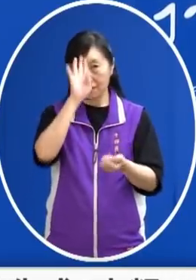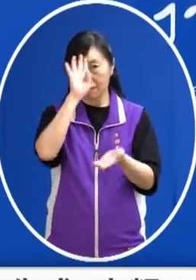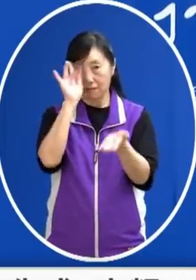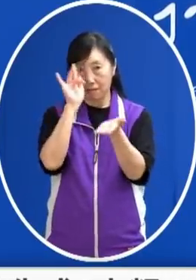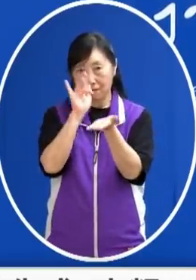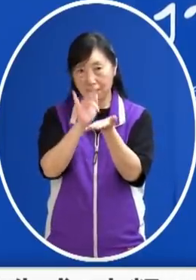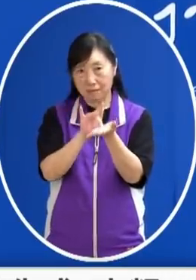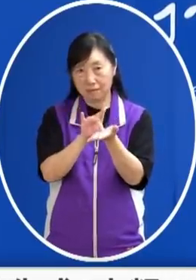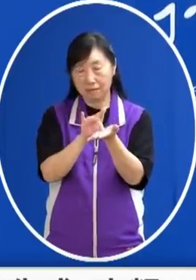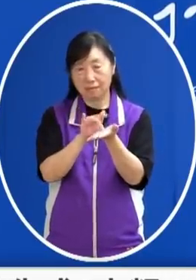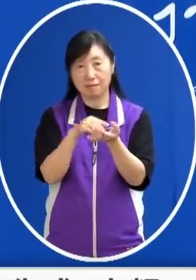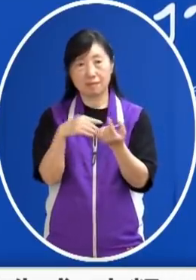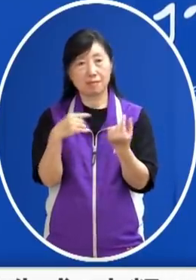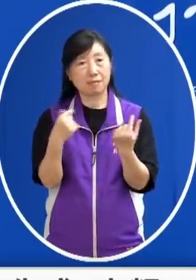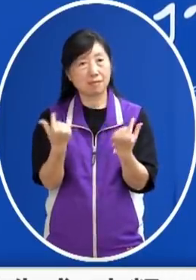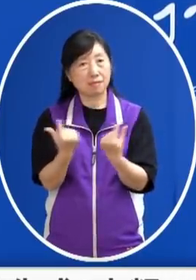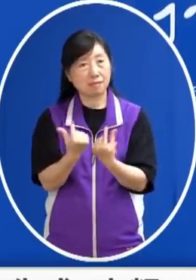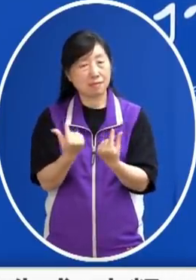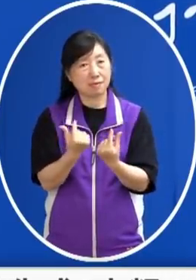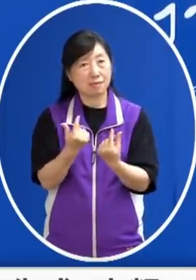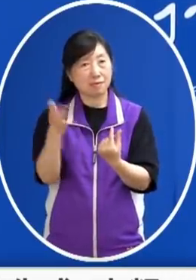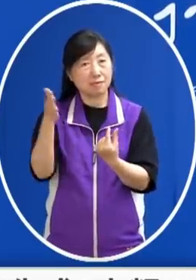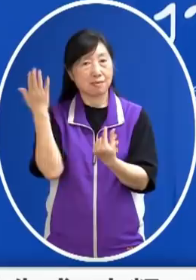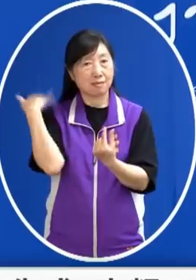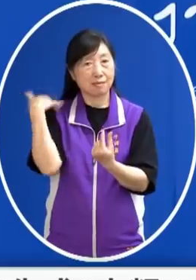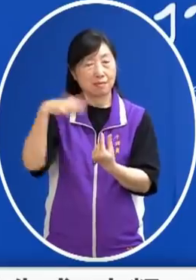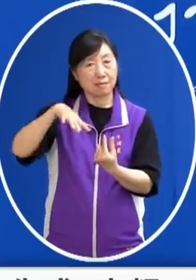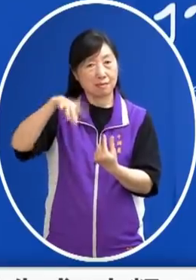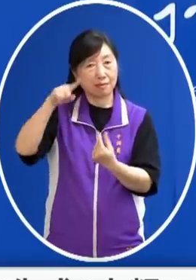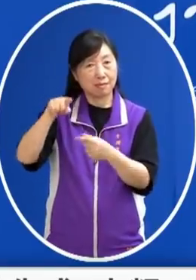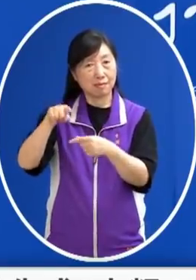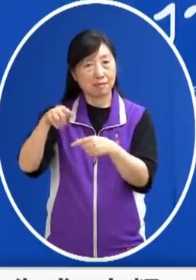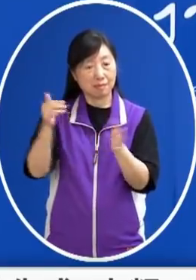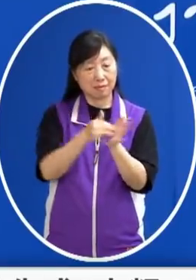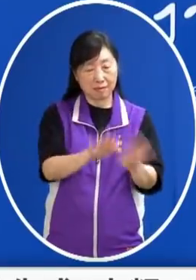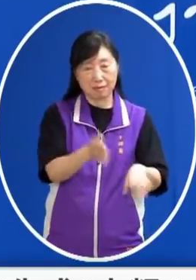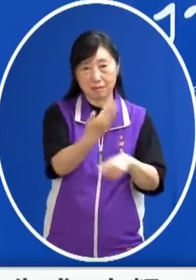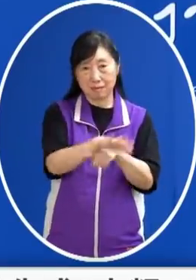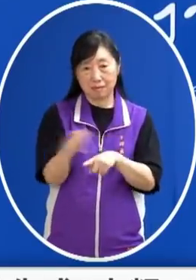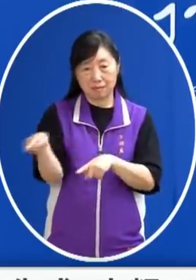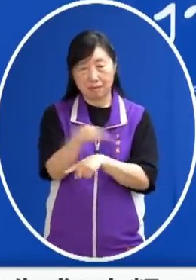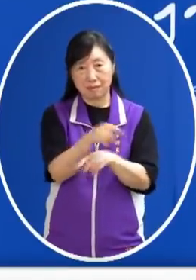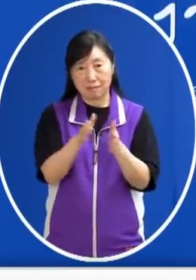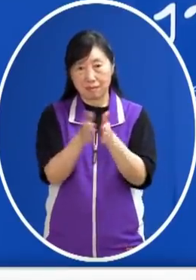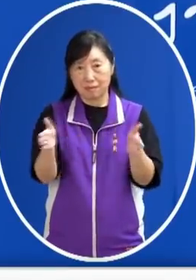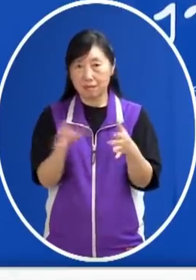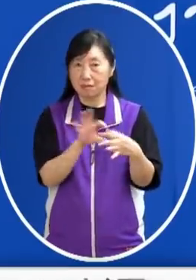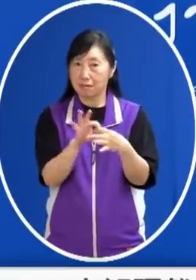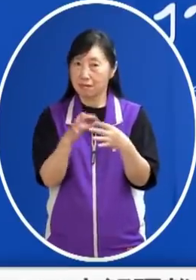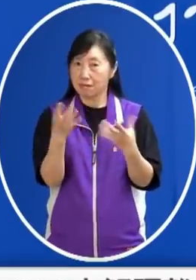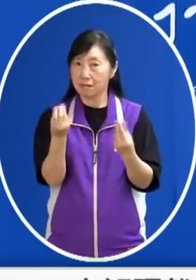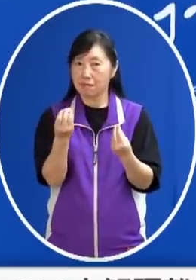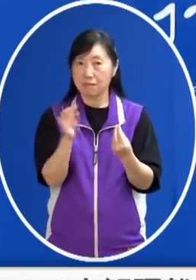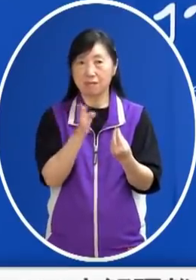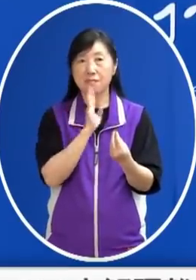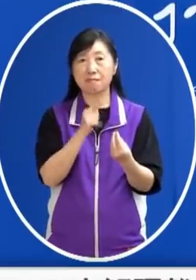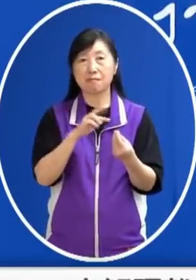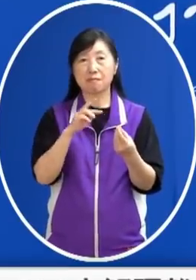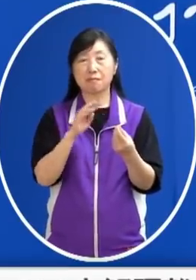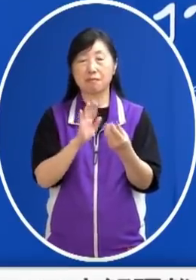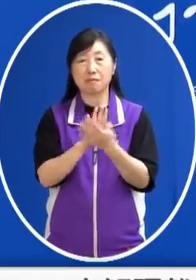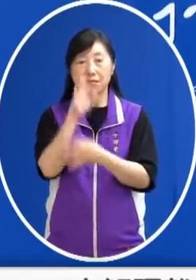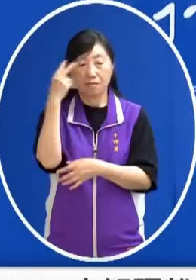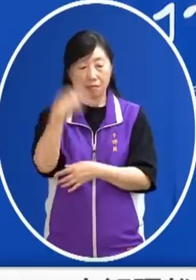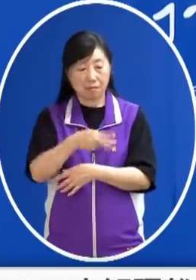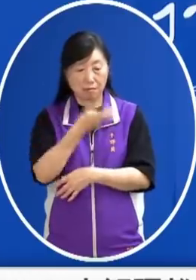异大，好像初期跟死亡率没有太多明显关系，到后来好像看起来跟病人的死亡率有所相